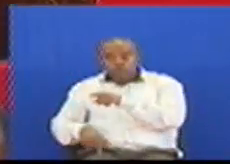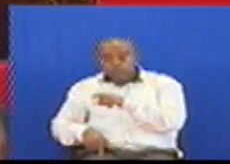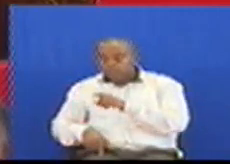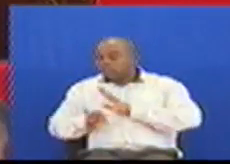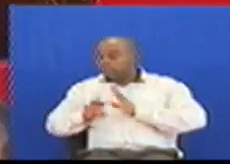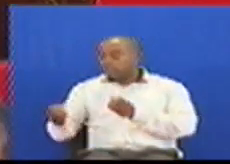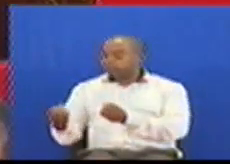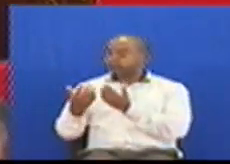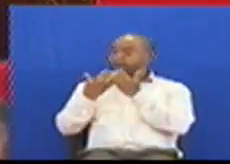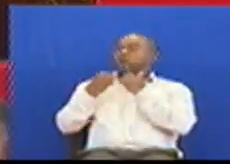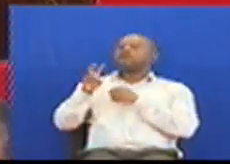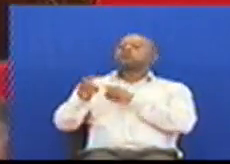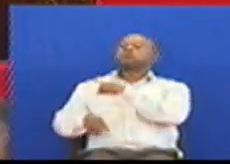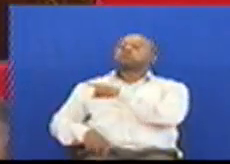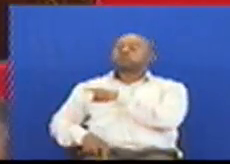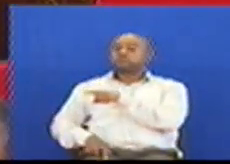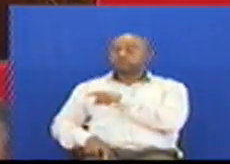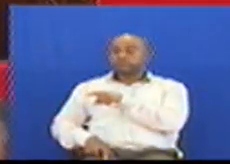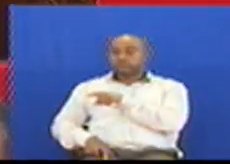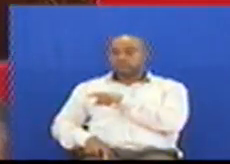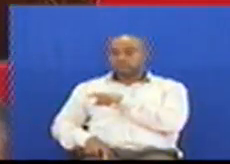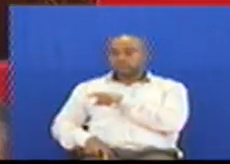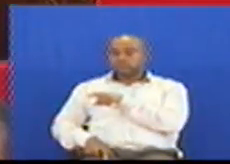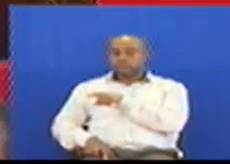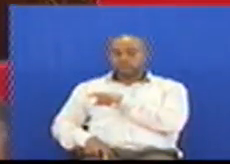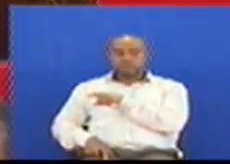imempata. Lakini baada ya hilo niseme vile vile pia